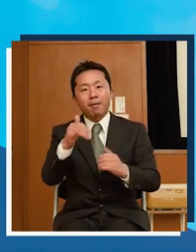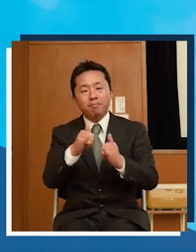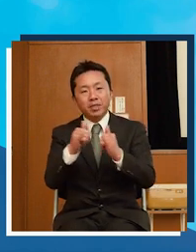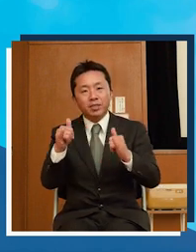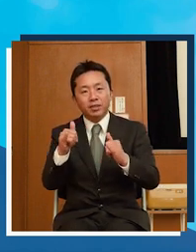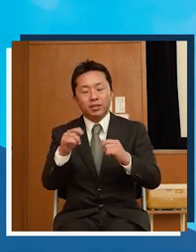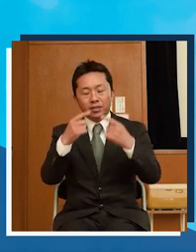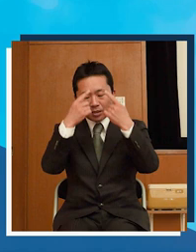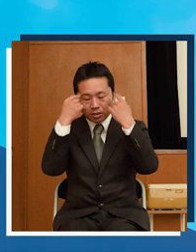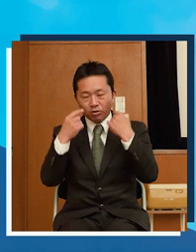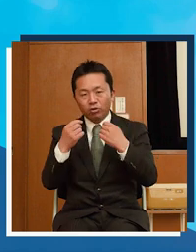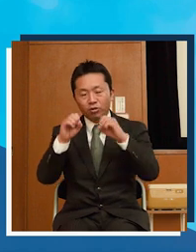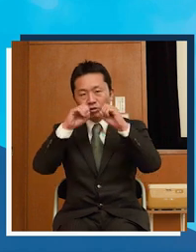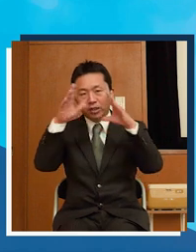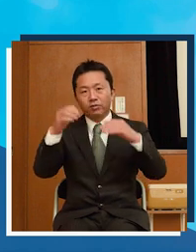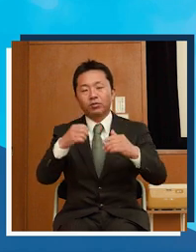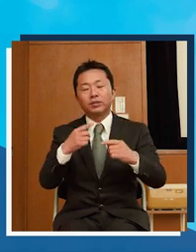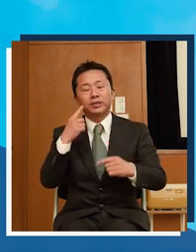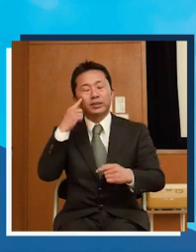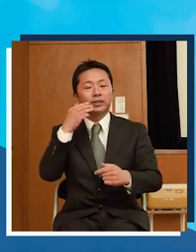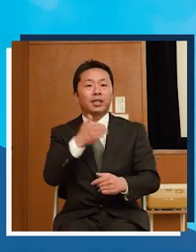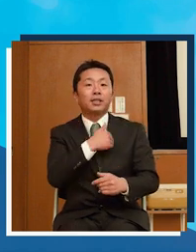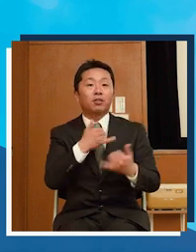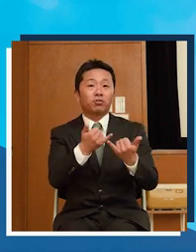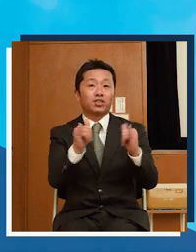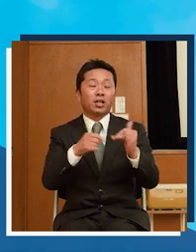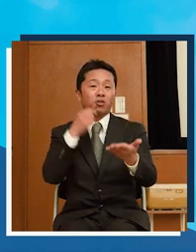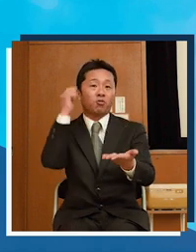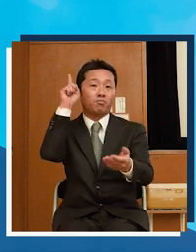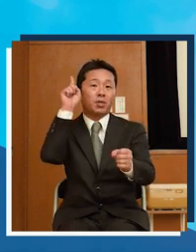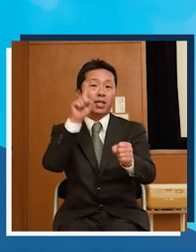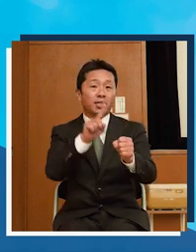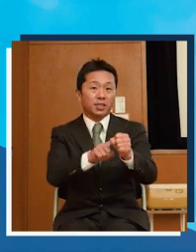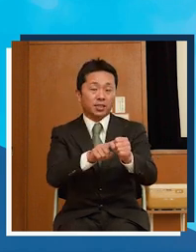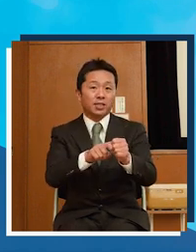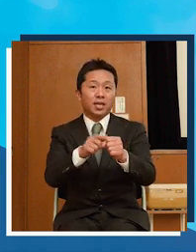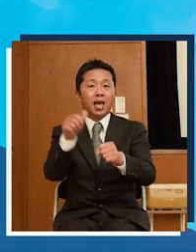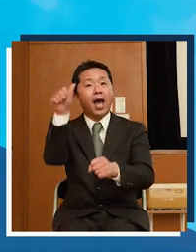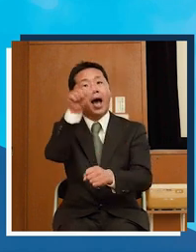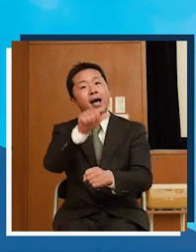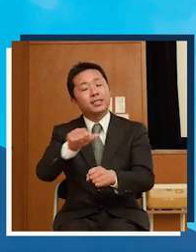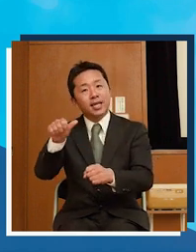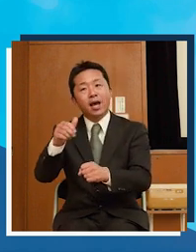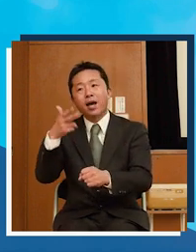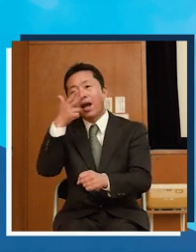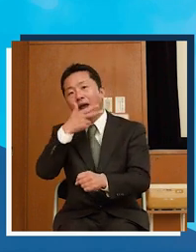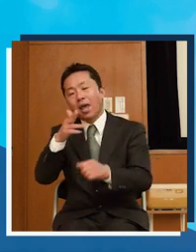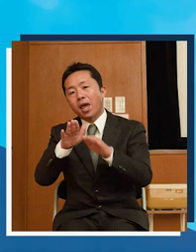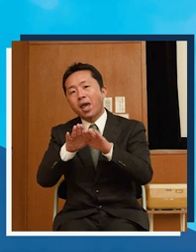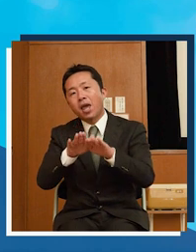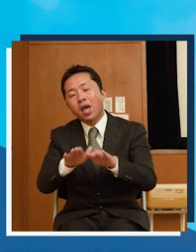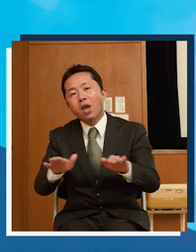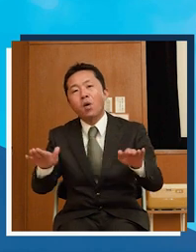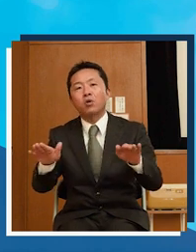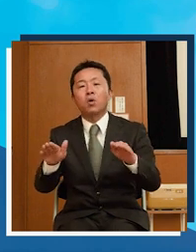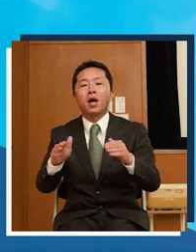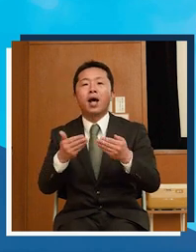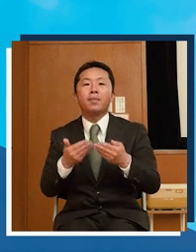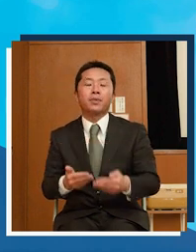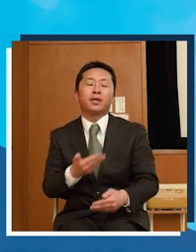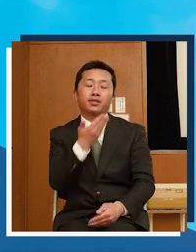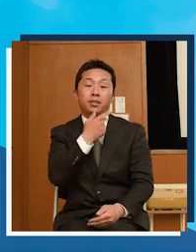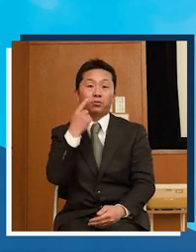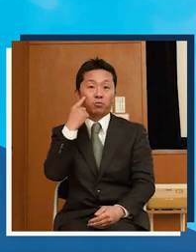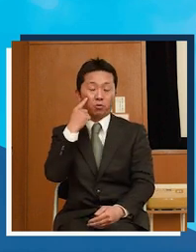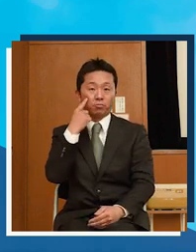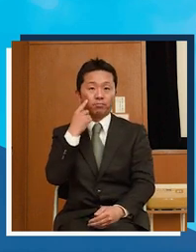豊かさを実感できる社会の実現を目指す上で東アジアを始めアジア太平洋地域の平和と安定が必要だと考えています